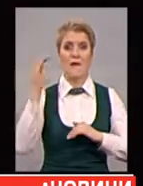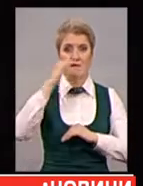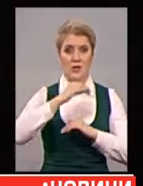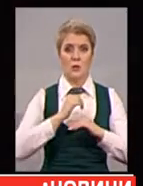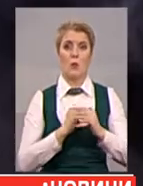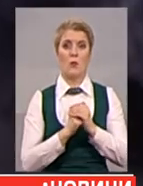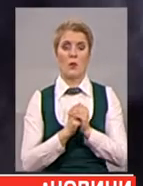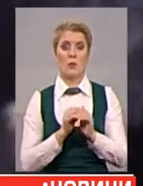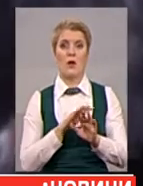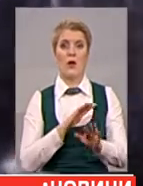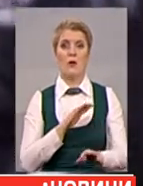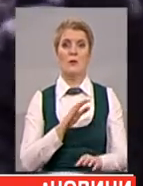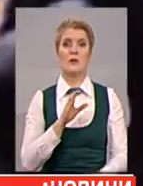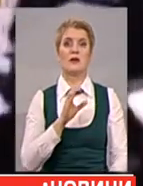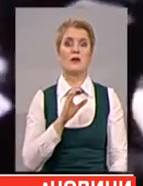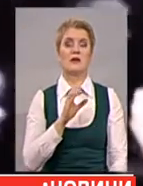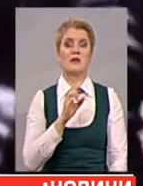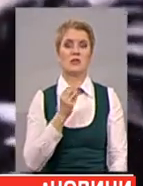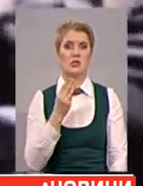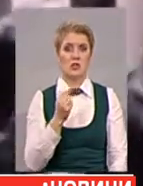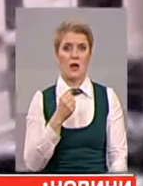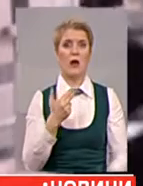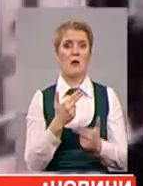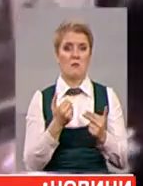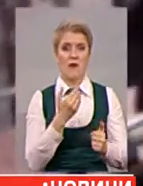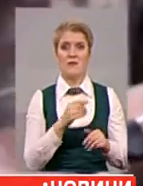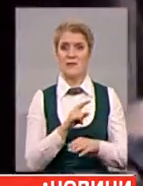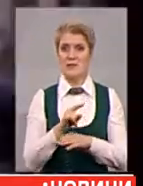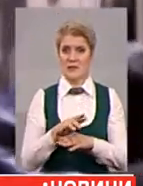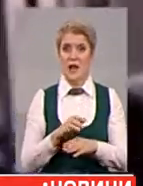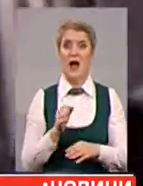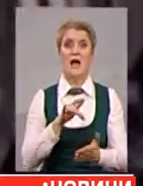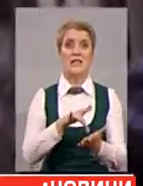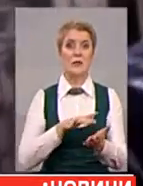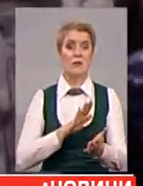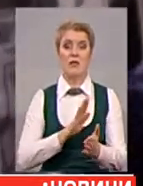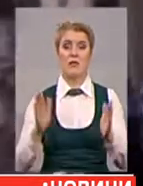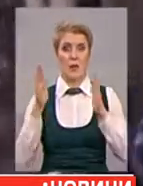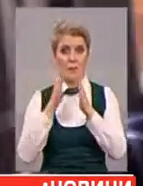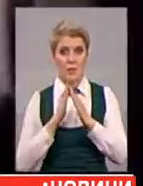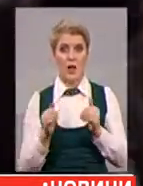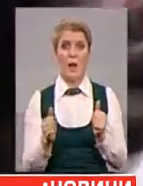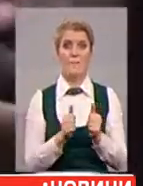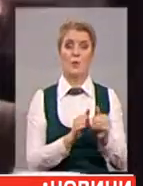США підтвердили, що це вони завдали удару. Але уточнили, ціллю була не мечеть, а розташована поряд база Аль-Каїди.